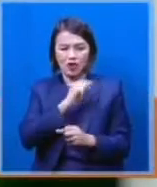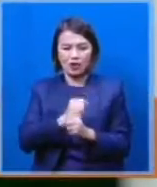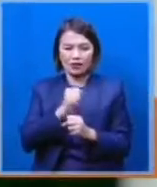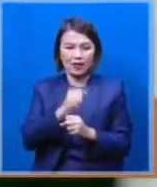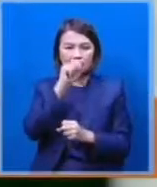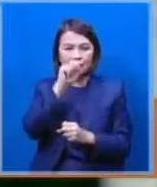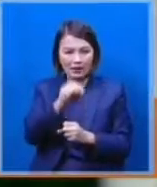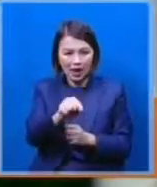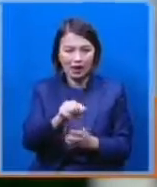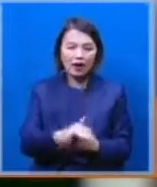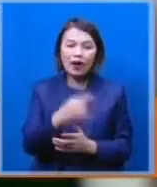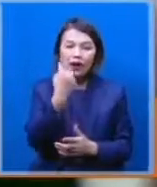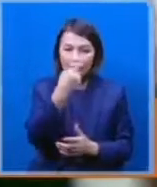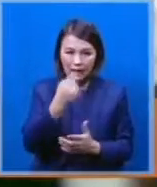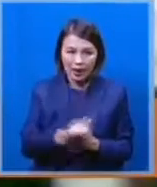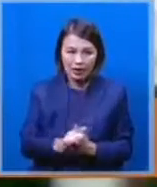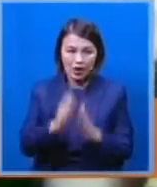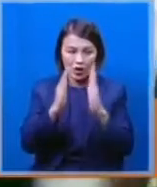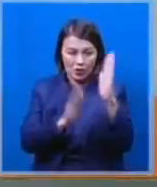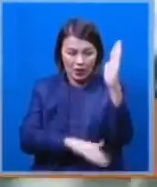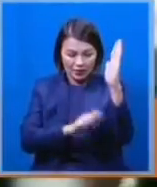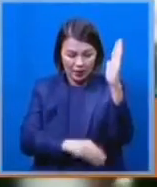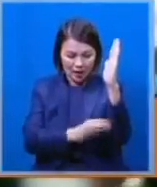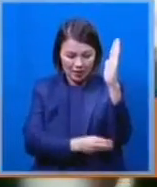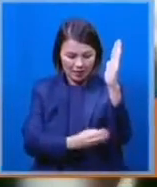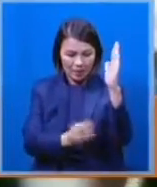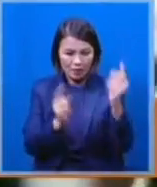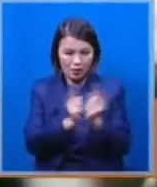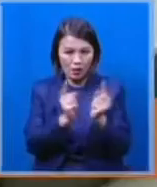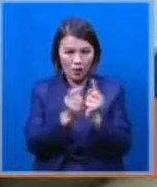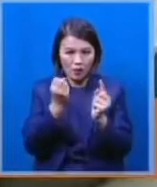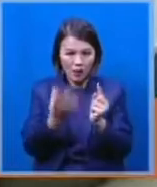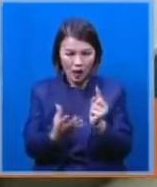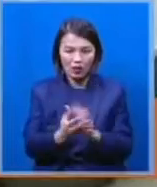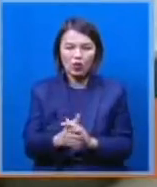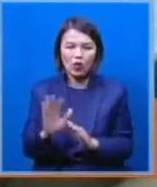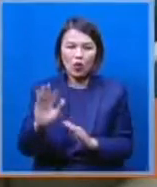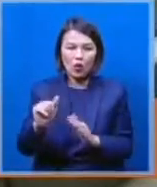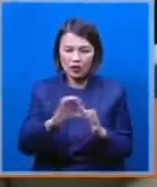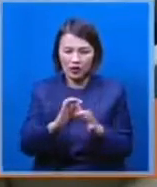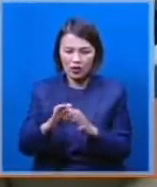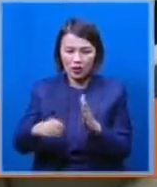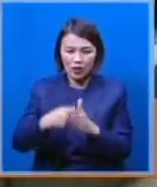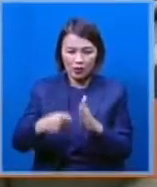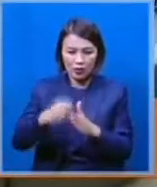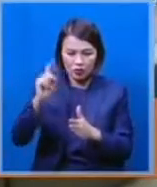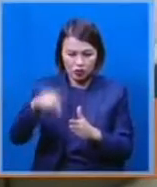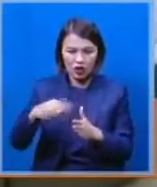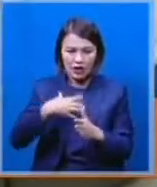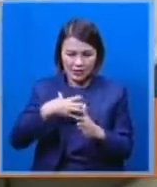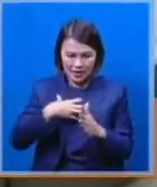ที่มีผู้ต้องสงสัยอยู่ในพื้นที่จังหวัดชายแดนภาคใต้เป็นส่วนใหญ่อันนี้เป็นสาเหตุหนึ่งของกลุ่มขบวนการที่ต้องการยกระ